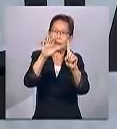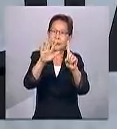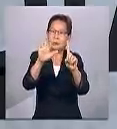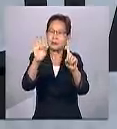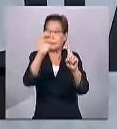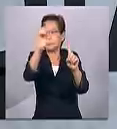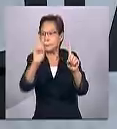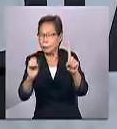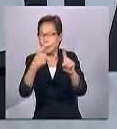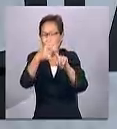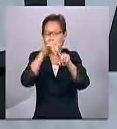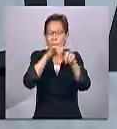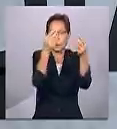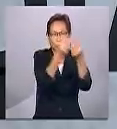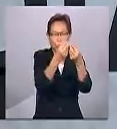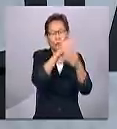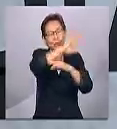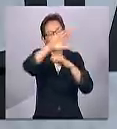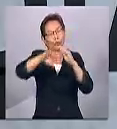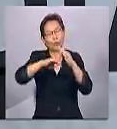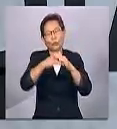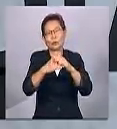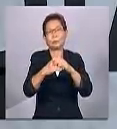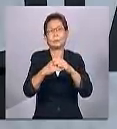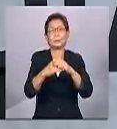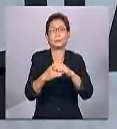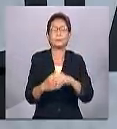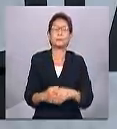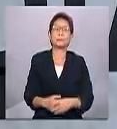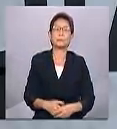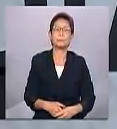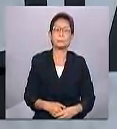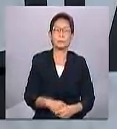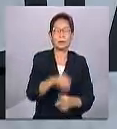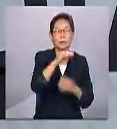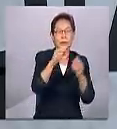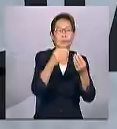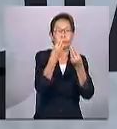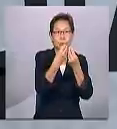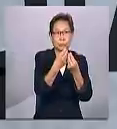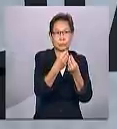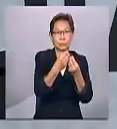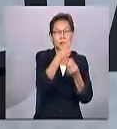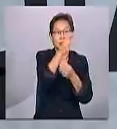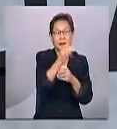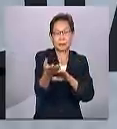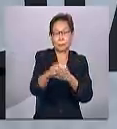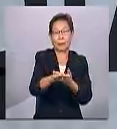1.59% daripada jumlah keseluruhan kes. Kes kematian ke-51, iaitu kes